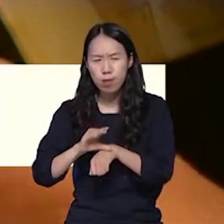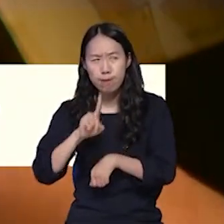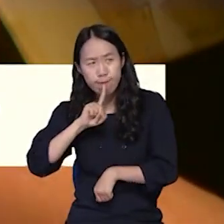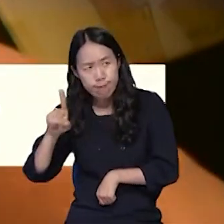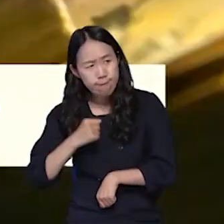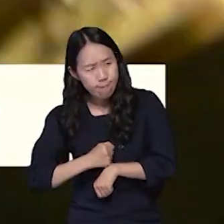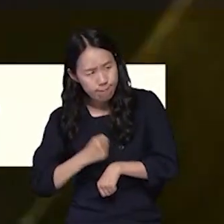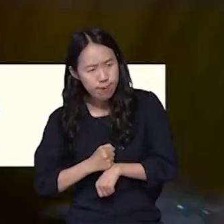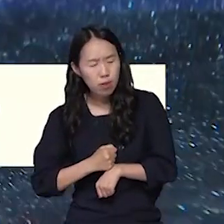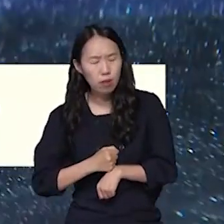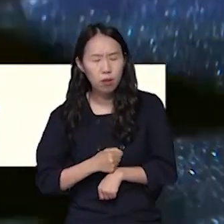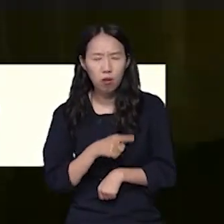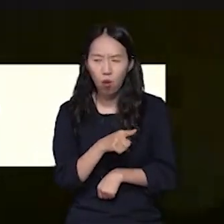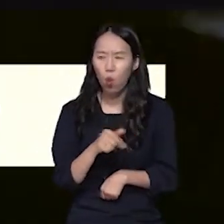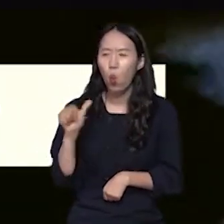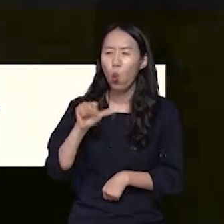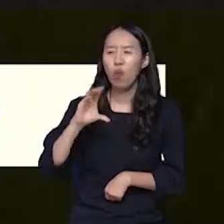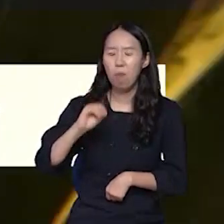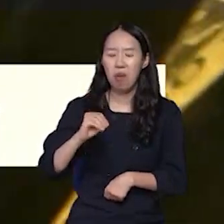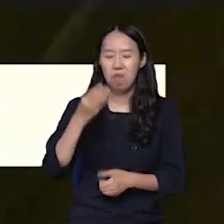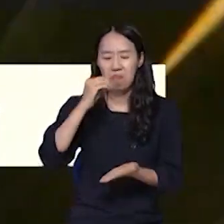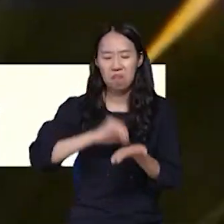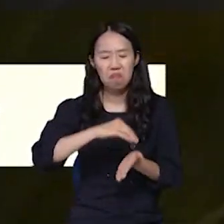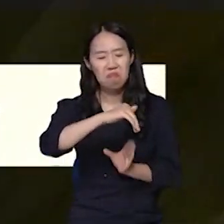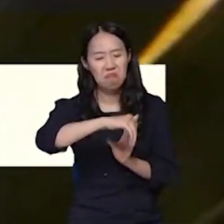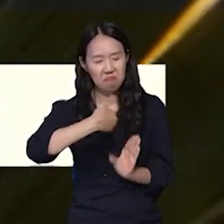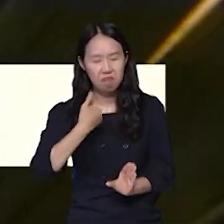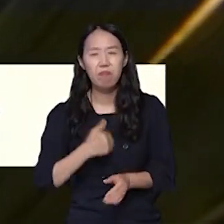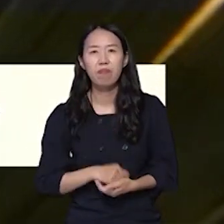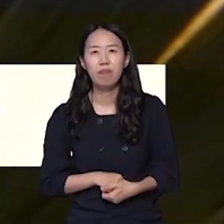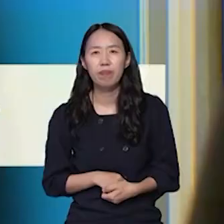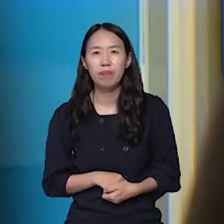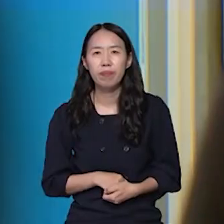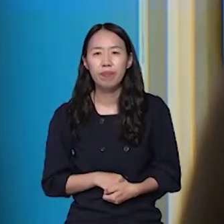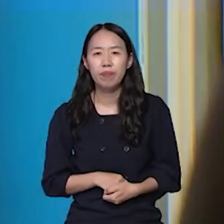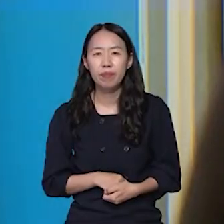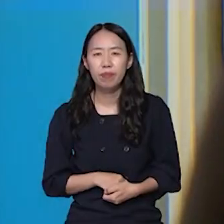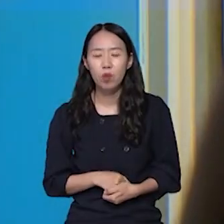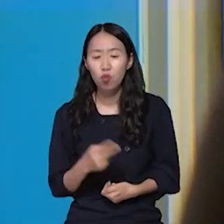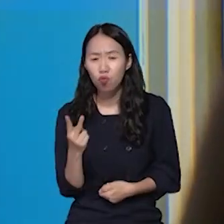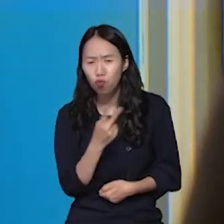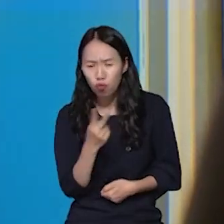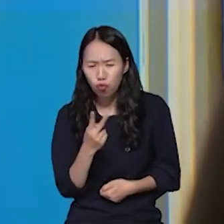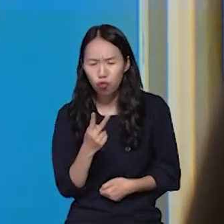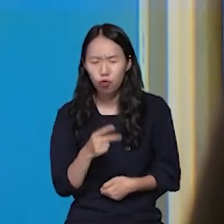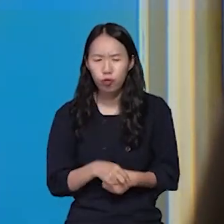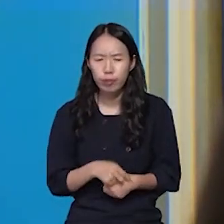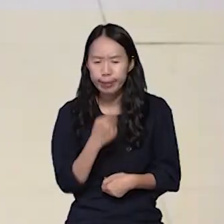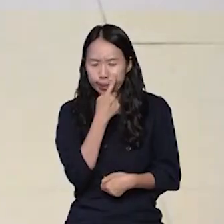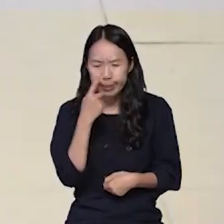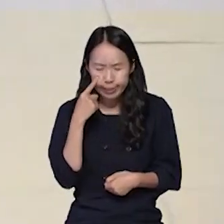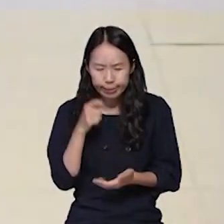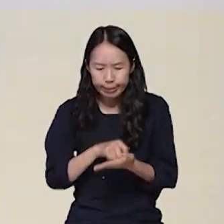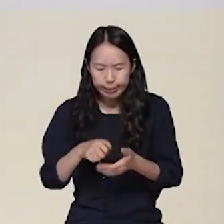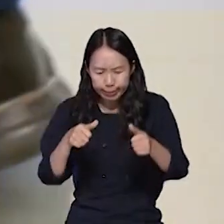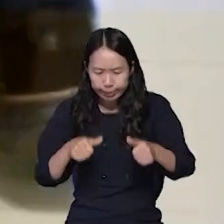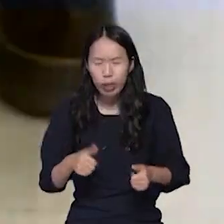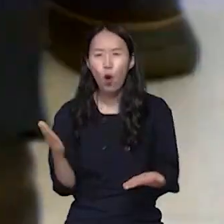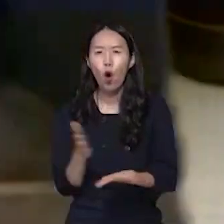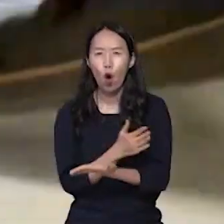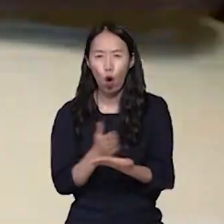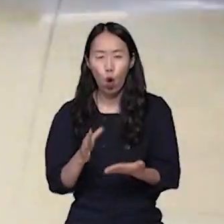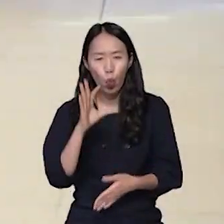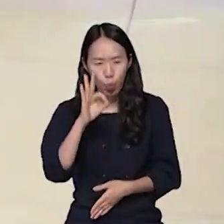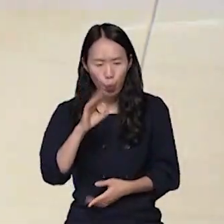알리자 그제서야 5천만 원을 돌려받을 수 있었다고 설명했습니다. 두 사람 사이에 차용증은 작성되지 않았고